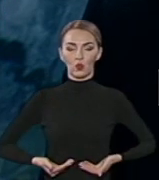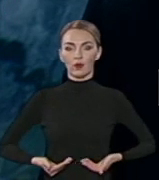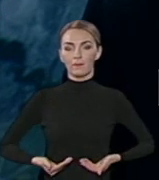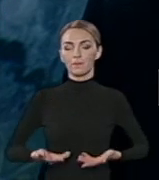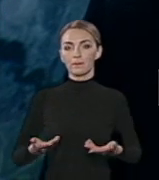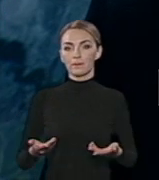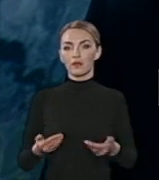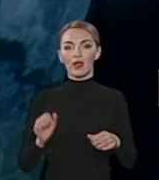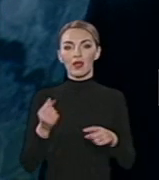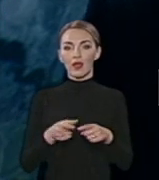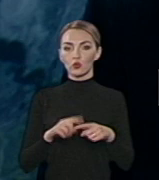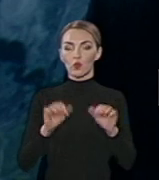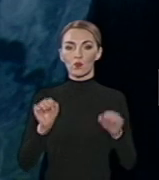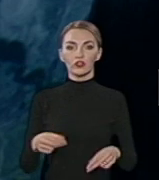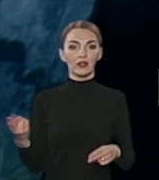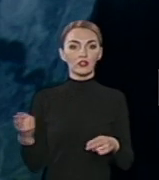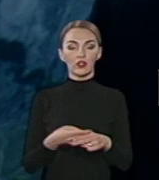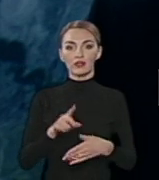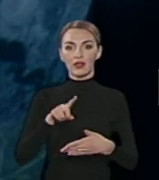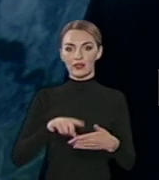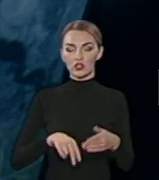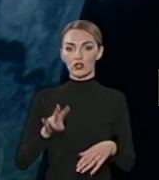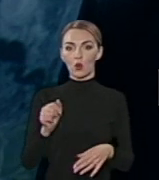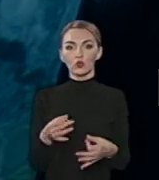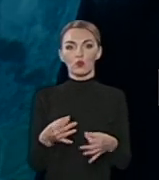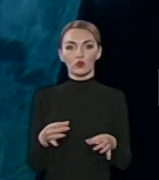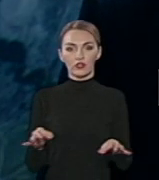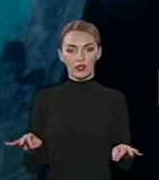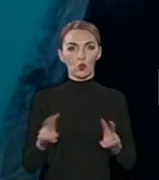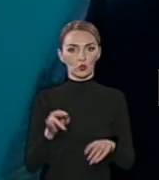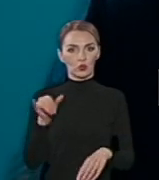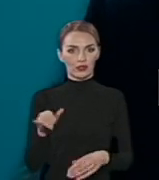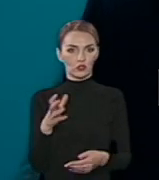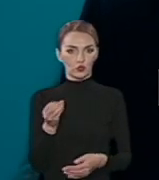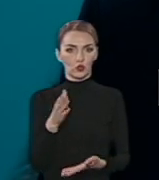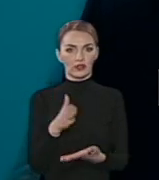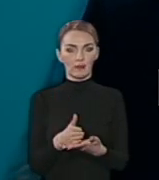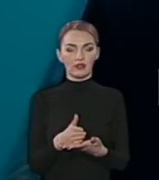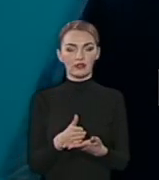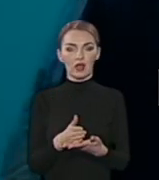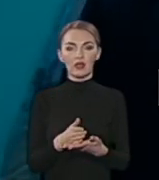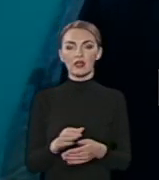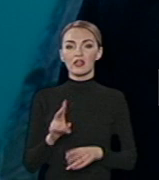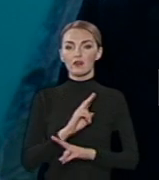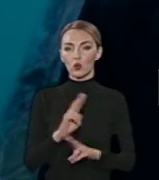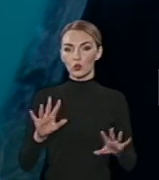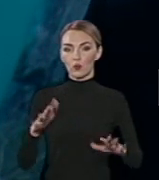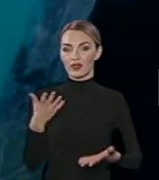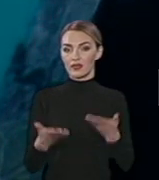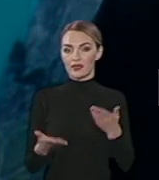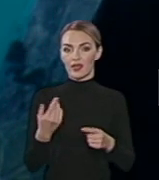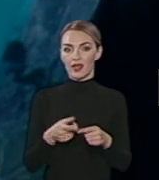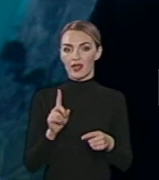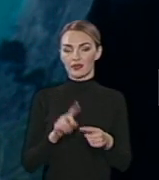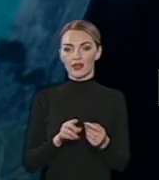ну, скажем так, лишить их той надежды на освобождение, которая в них все еще теплится. И в какой-то момент, если эта